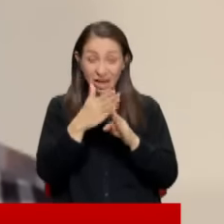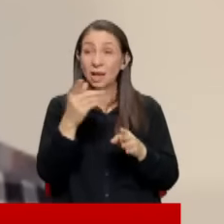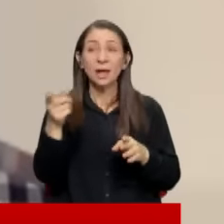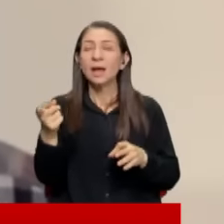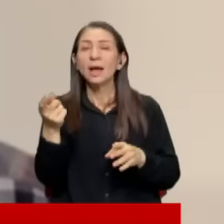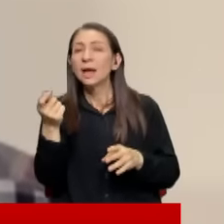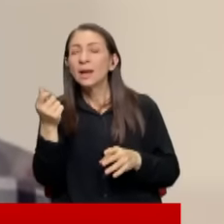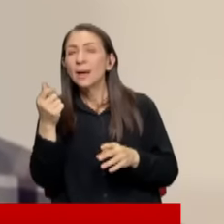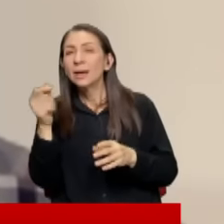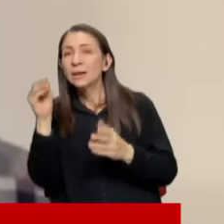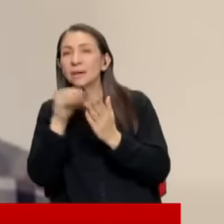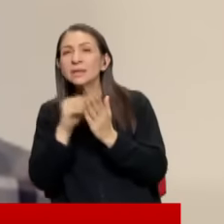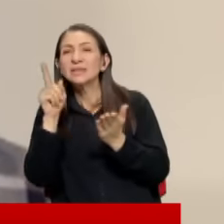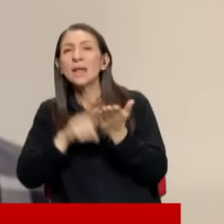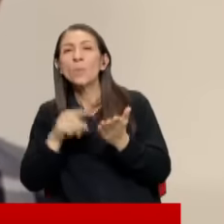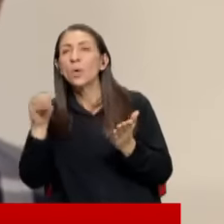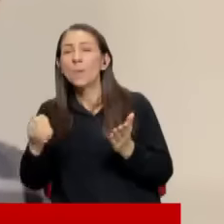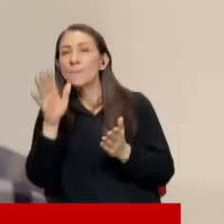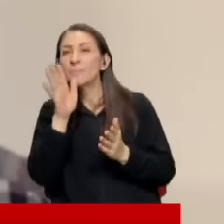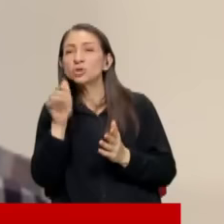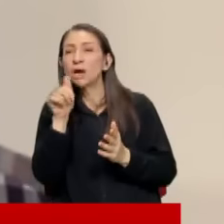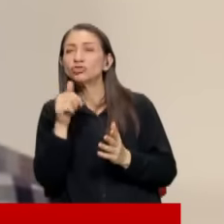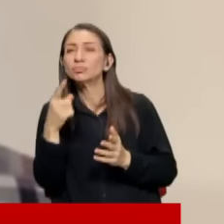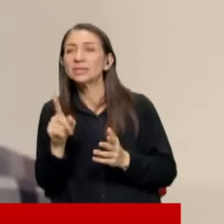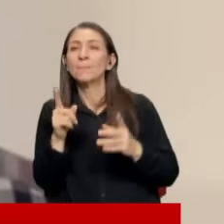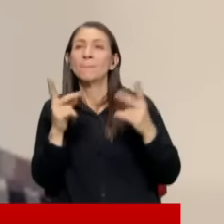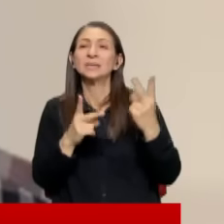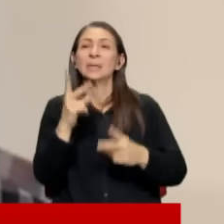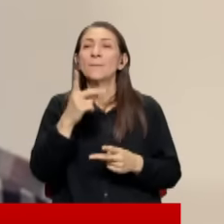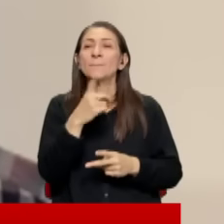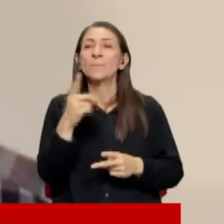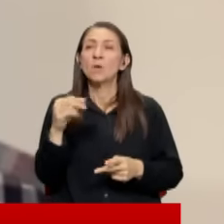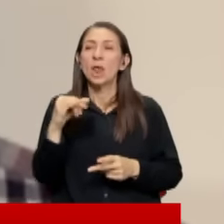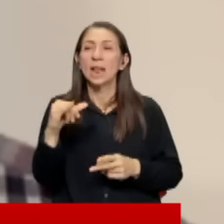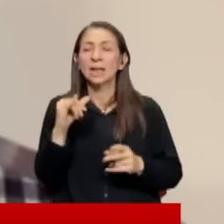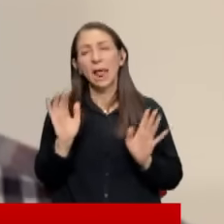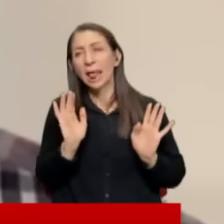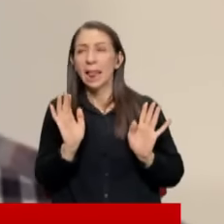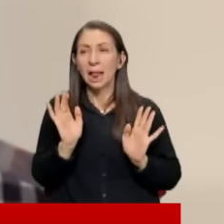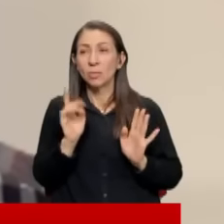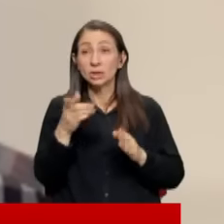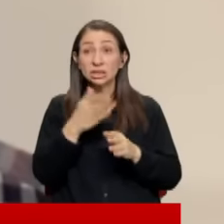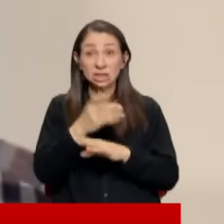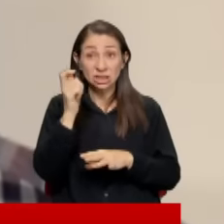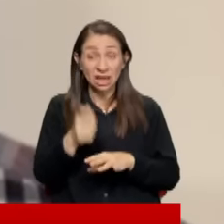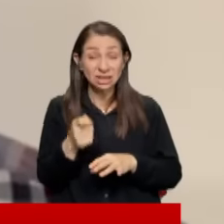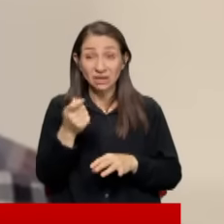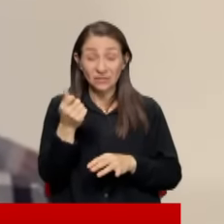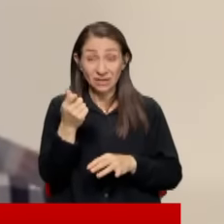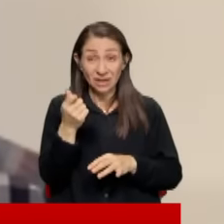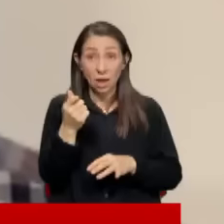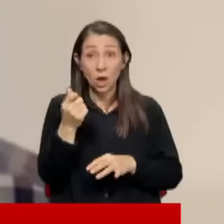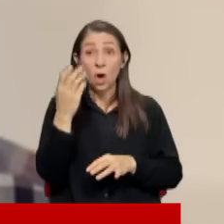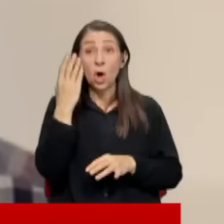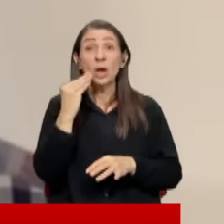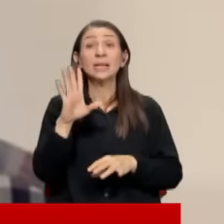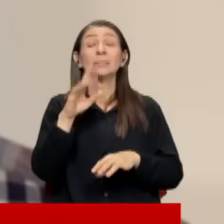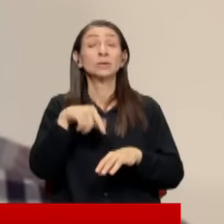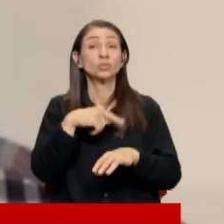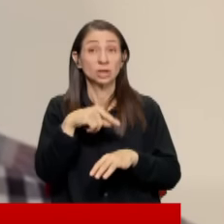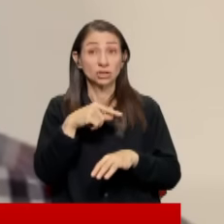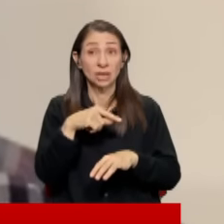bedelini aldığınızda bazı yerlerde 500-600 bin, bazı yerlerde 1 milyona yakın. Bu gerçek bedel öğrenilmediği